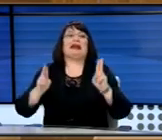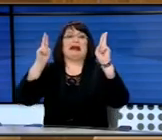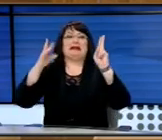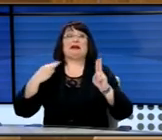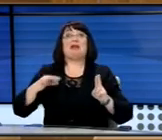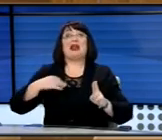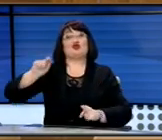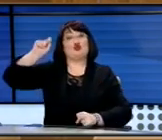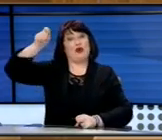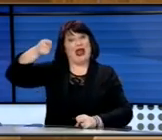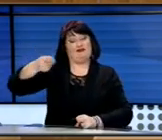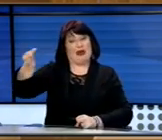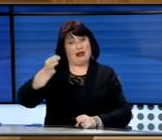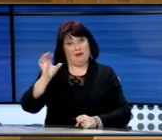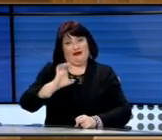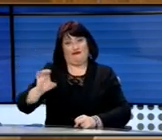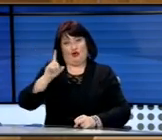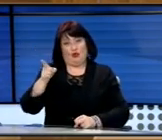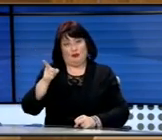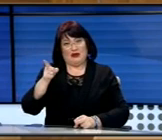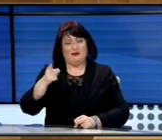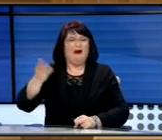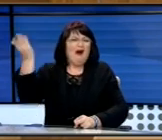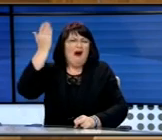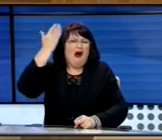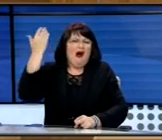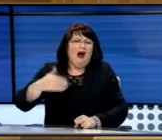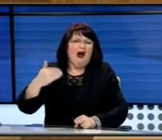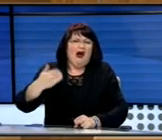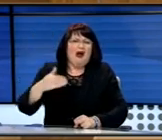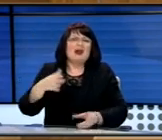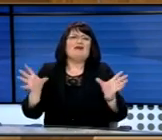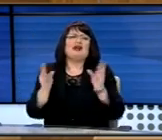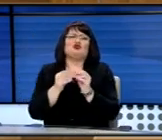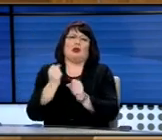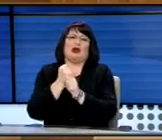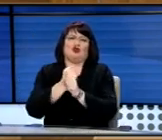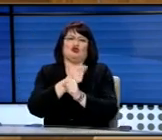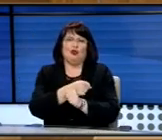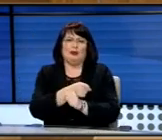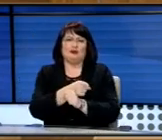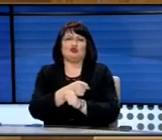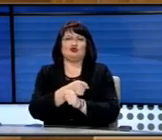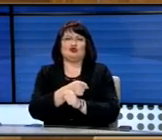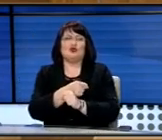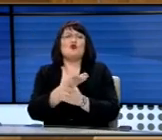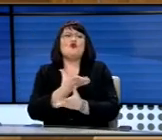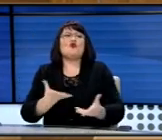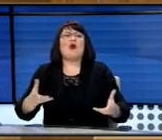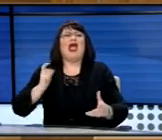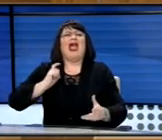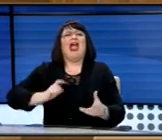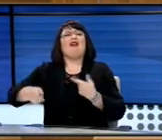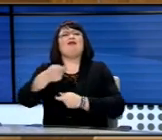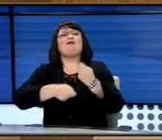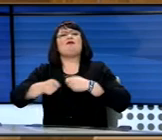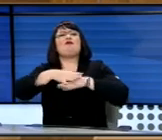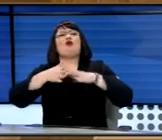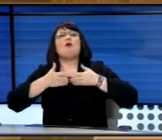πράσινο ρεύμα, που εκτείναξαν τις τιμές για τους εργαζόμενους, αλλά και τα τεράστια κέρδη των εφοπλιστών